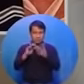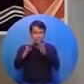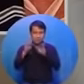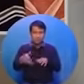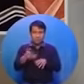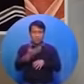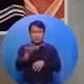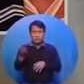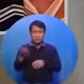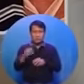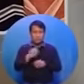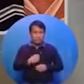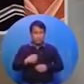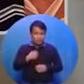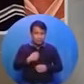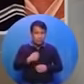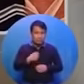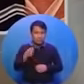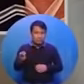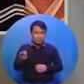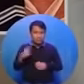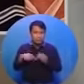po, pasensya na po kung